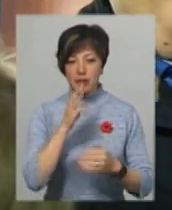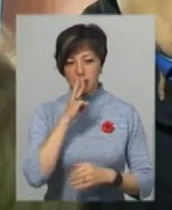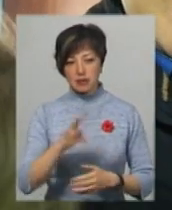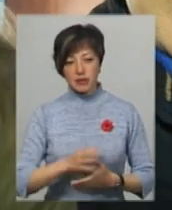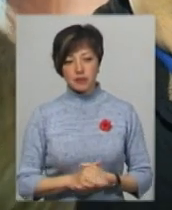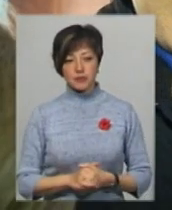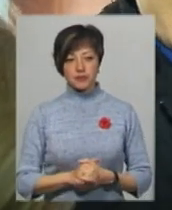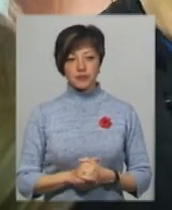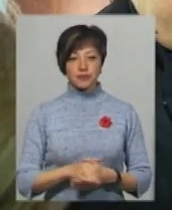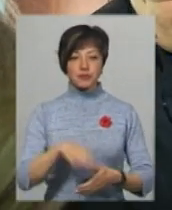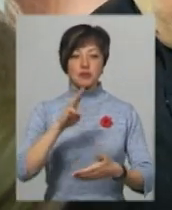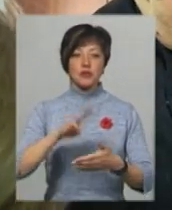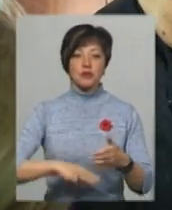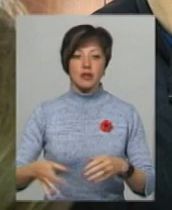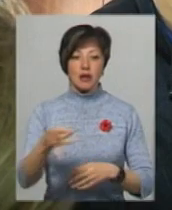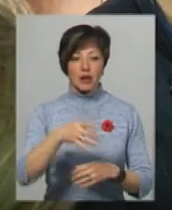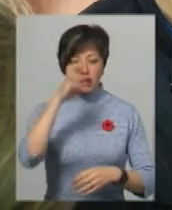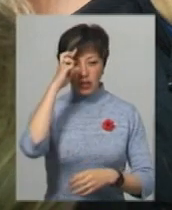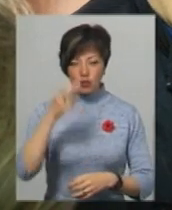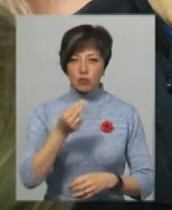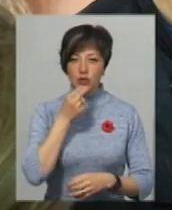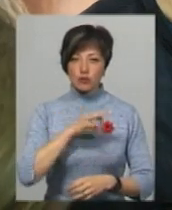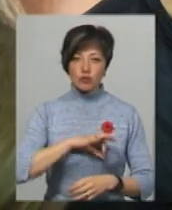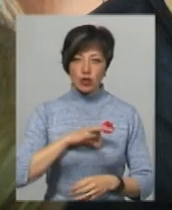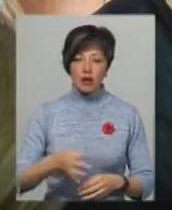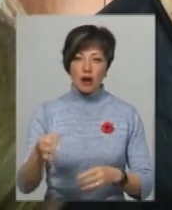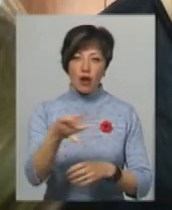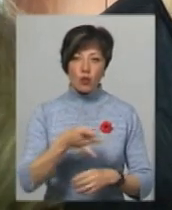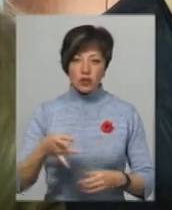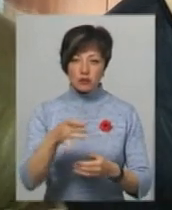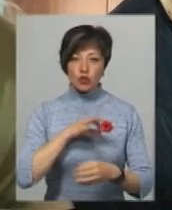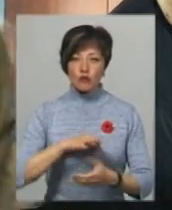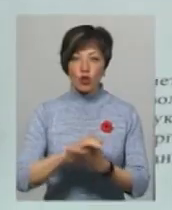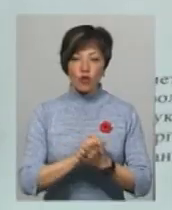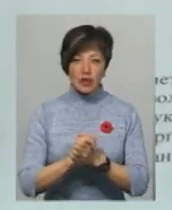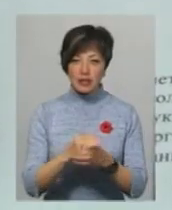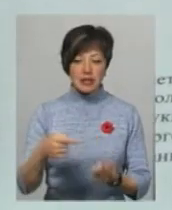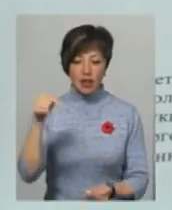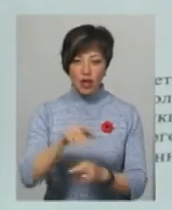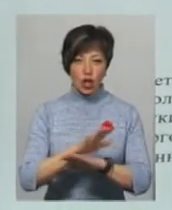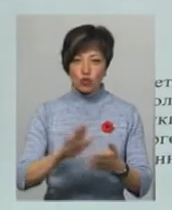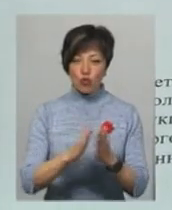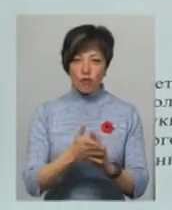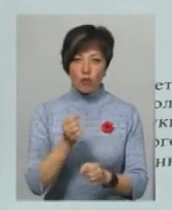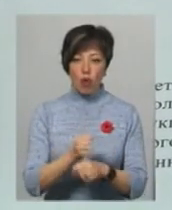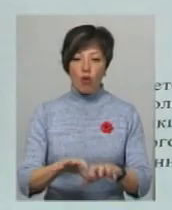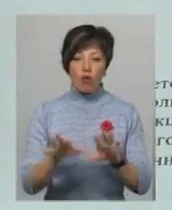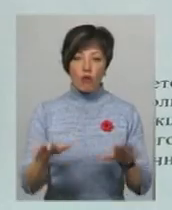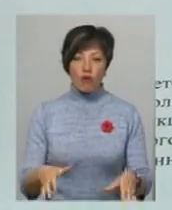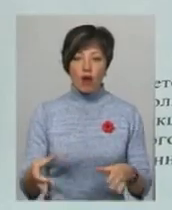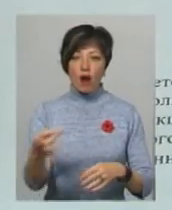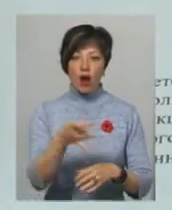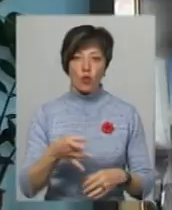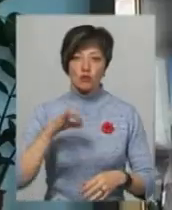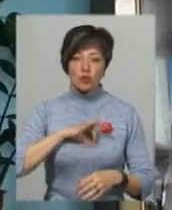плат. Штрафуватиме районна Держпродспоживслужба, районне споживче товариство за неналежні умови для роботи. Голова правління районного